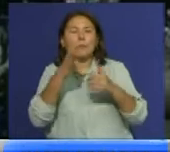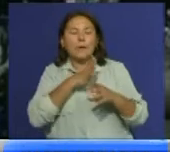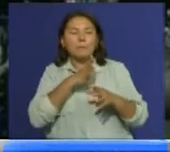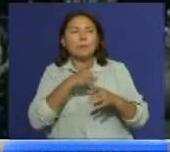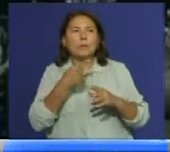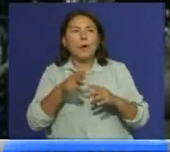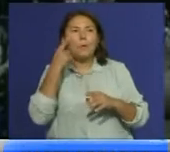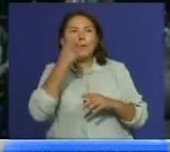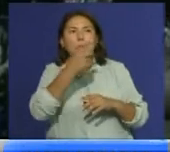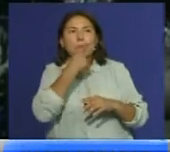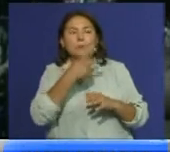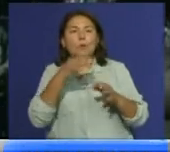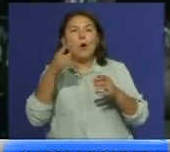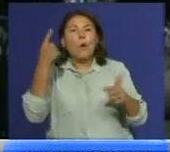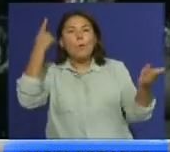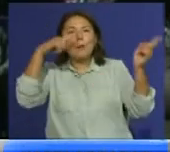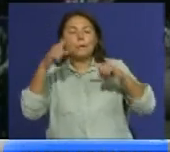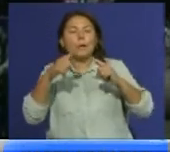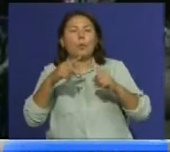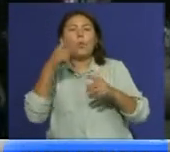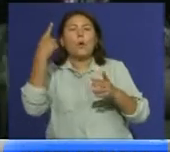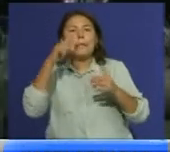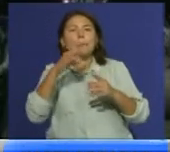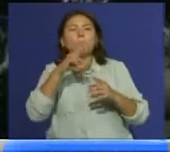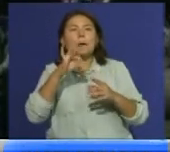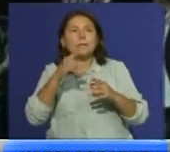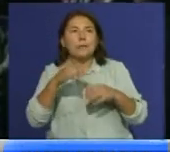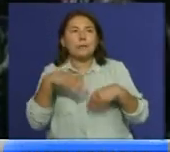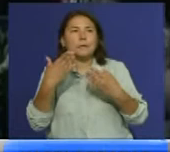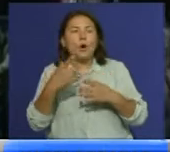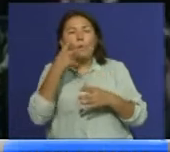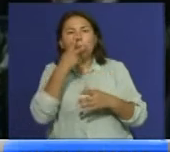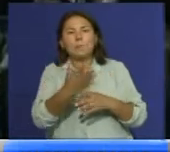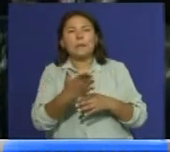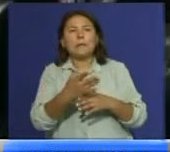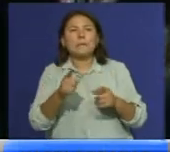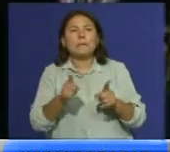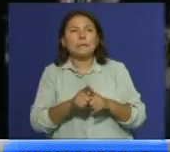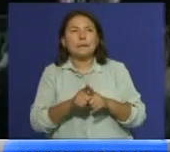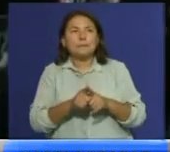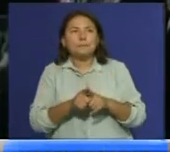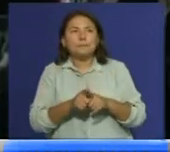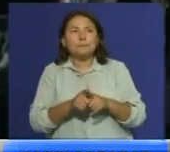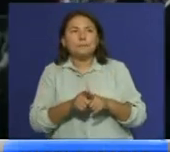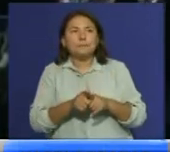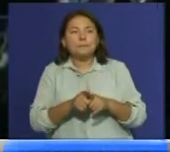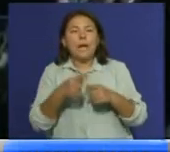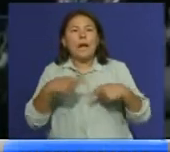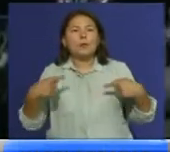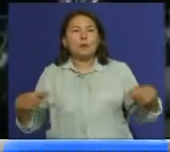ауылымыз өзіміздің өнер шашуымызбен, өнерпаздарымызбен, көрмелерімізбен және